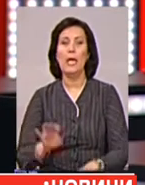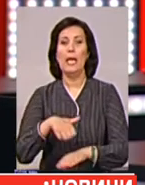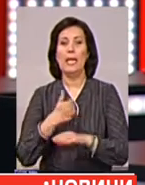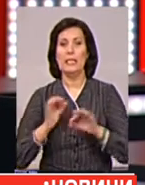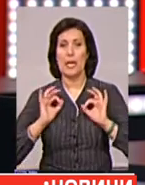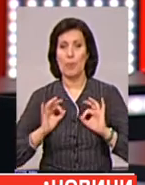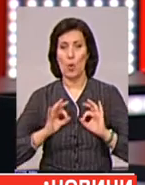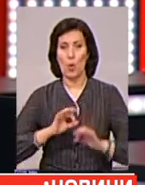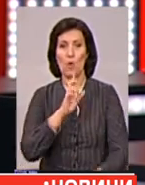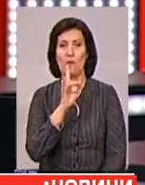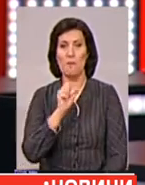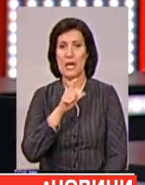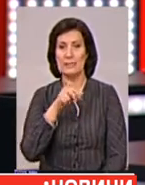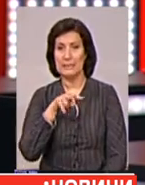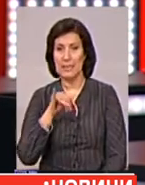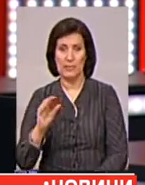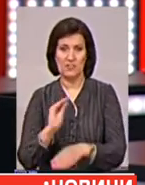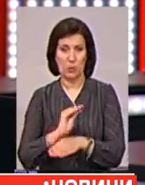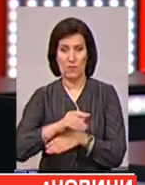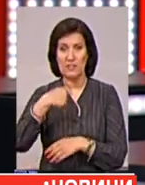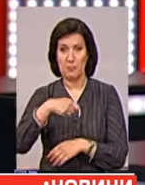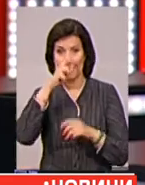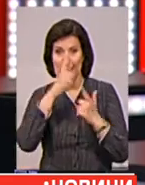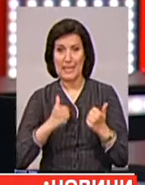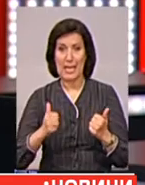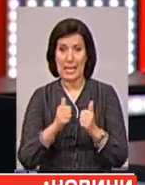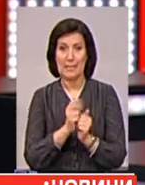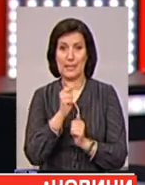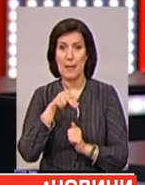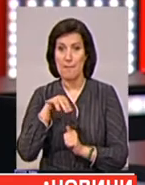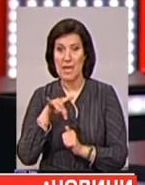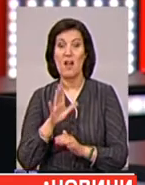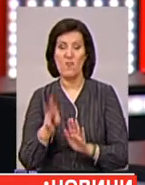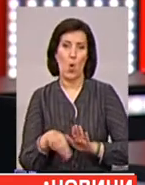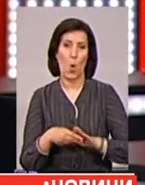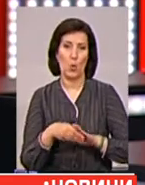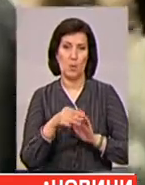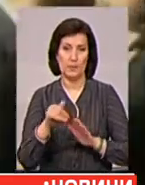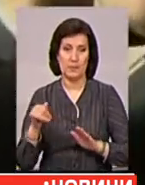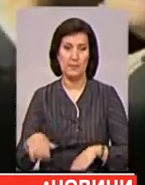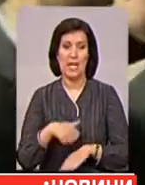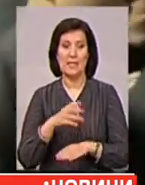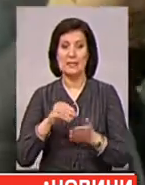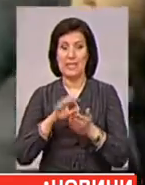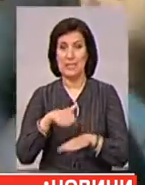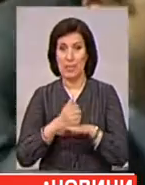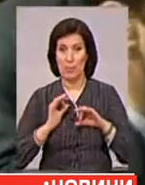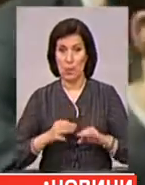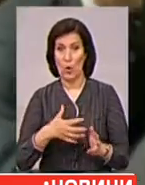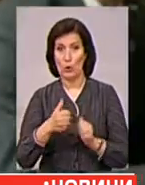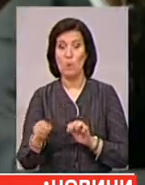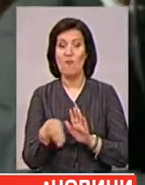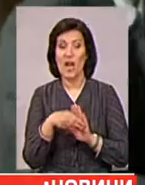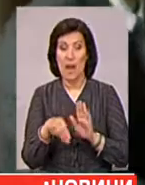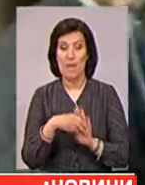Генеральний прокурор Бразилії звинуватив президента країни Мішеля Темера в корупції. За даними Генпрокуратури, той отримав хабар